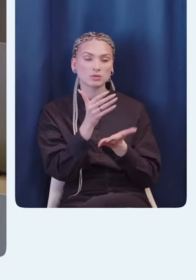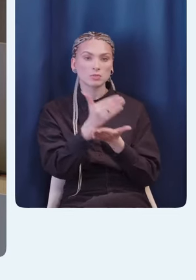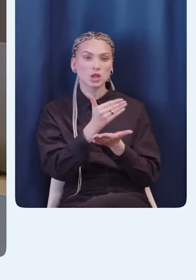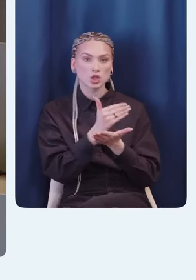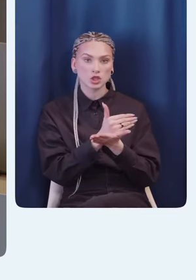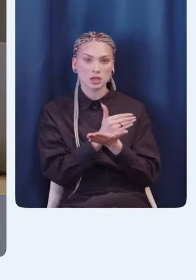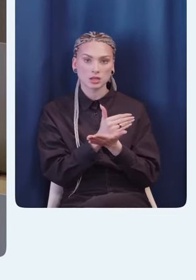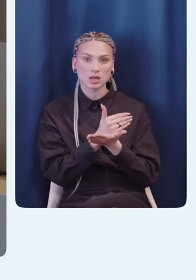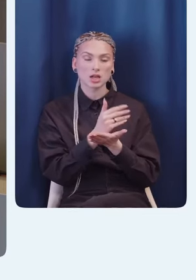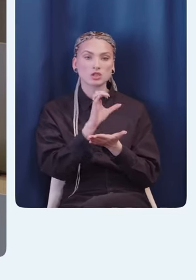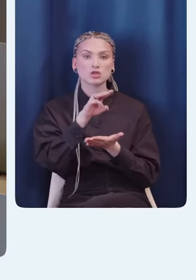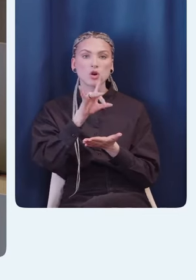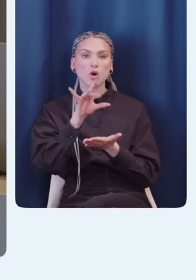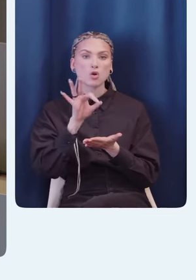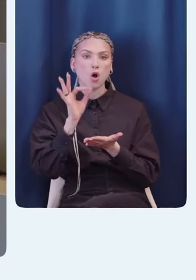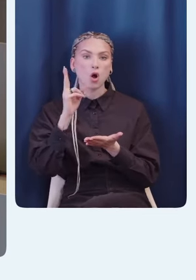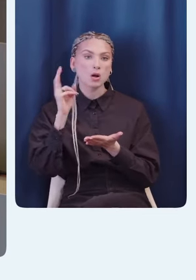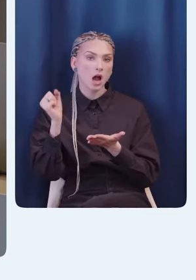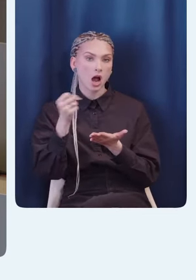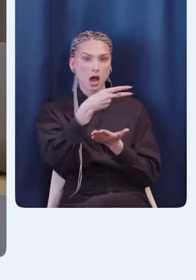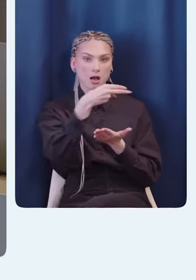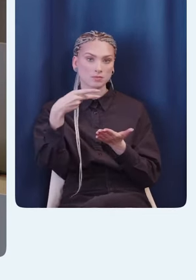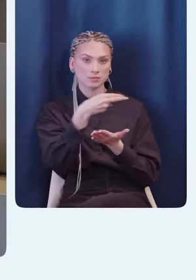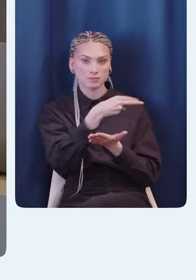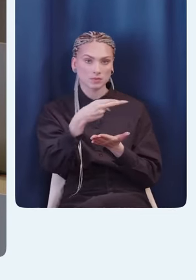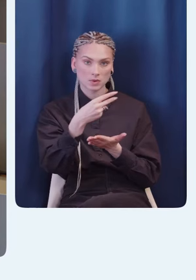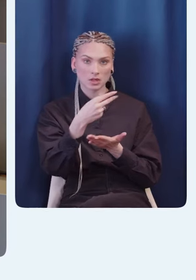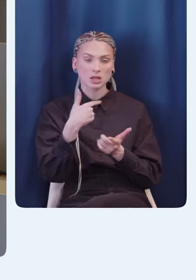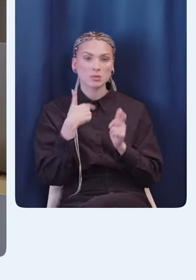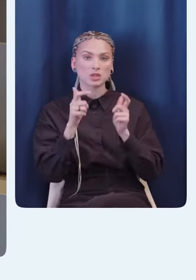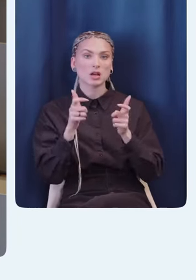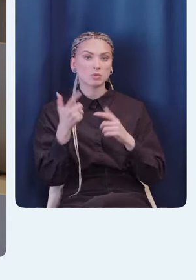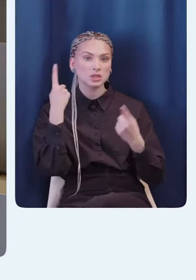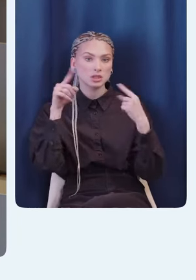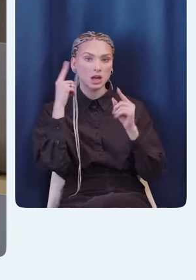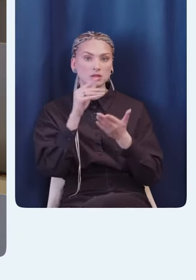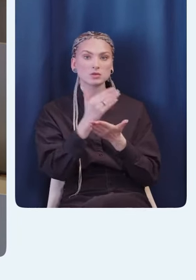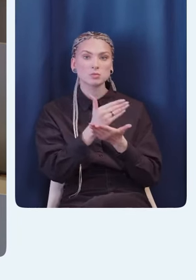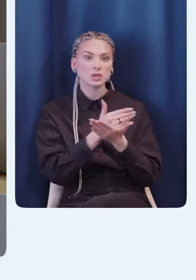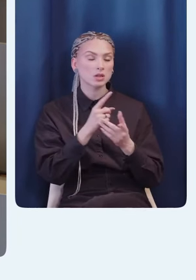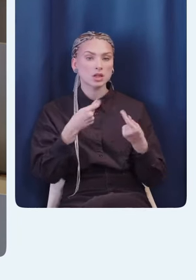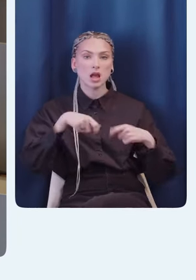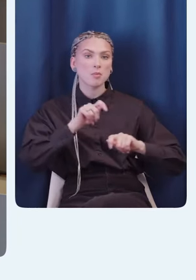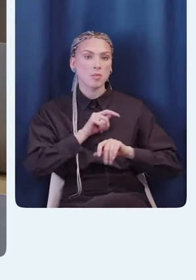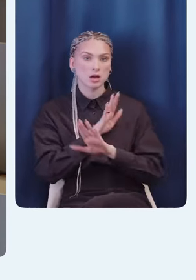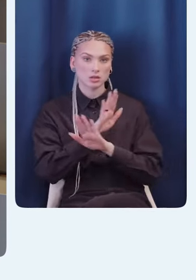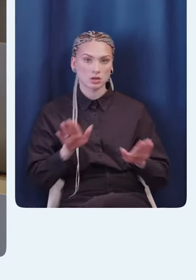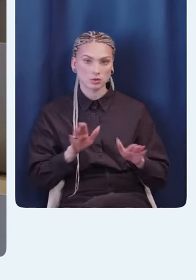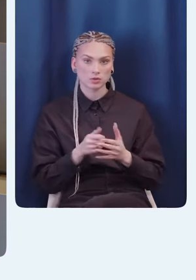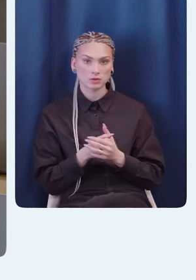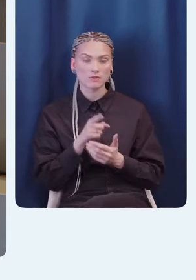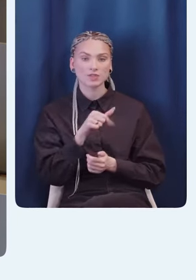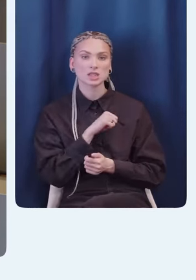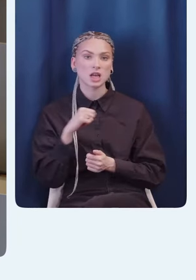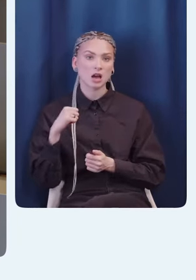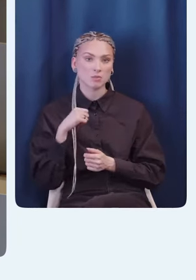и конкретно нам, согласованный с дизайнерами, список не передается. То есть мы... Вы сами.